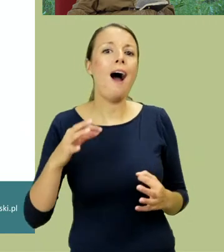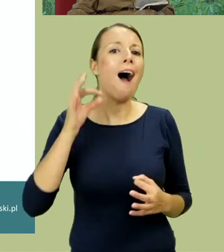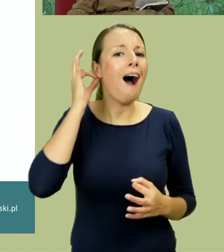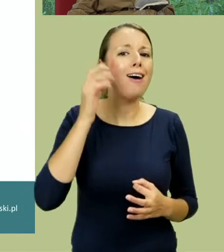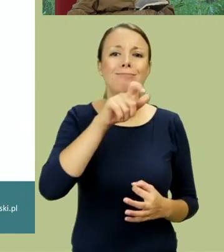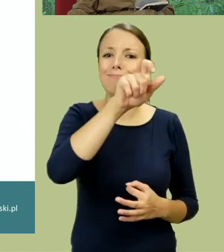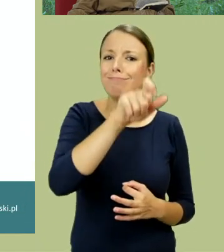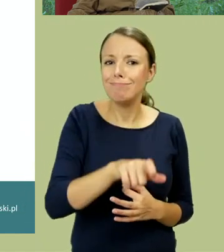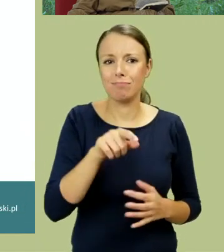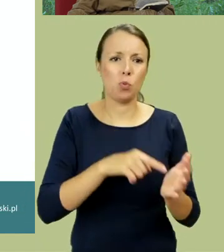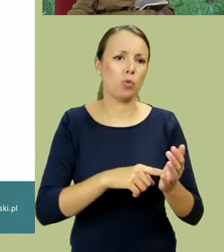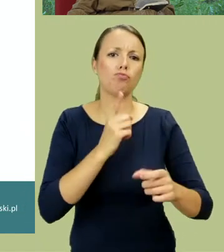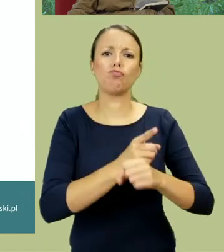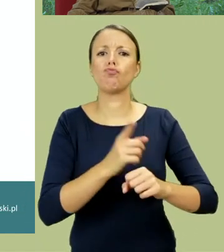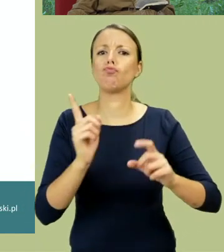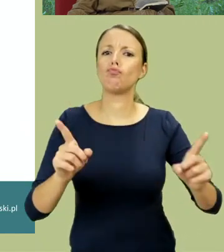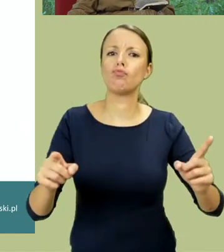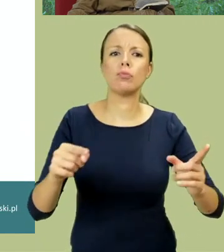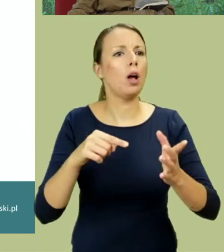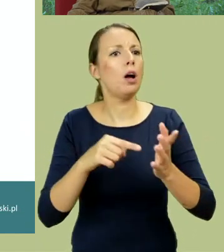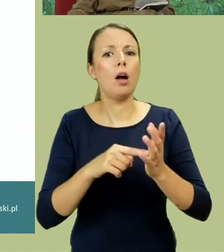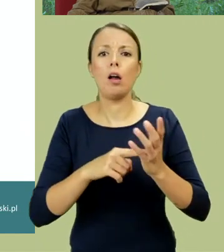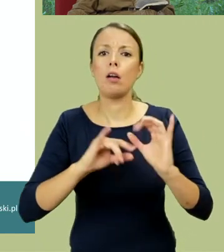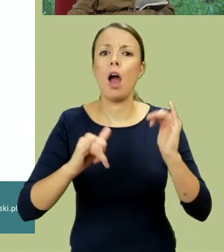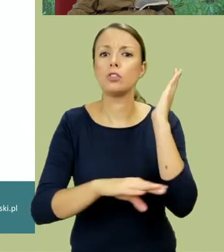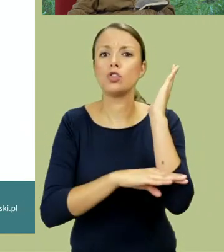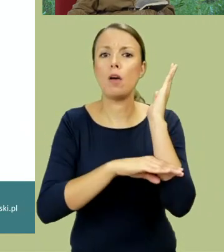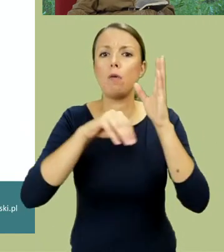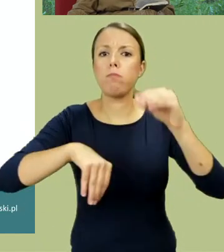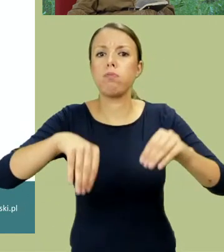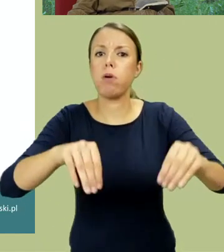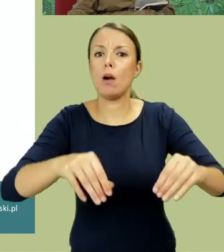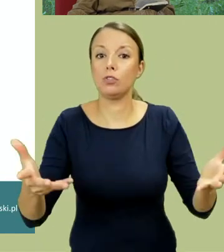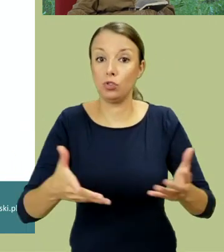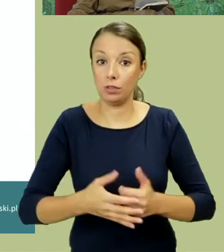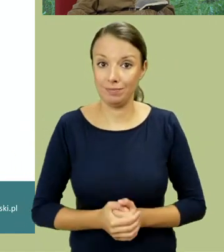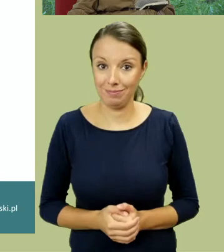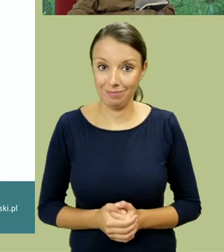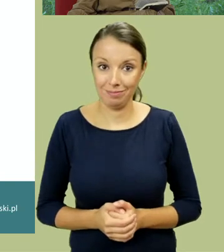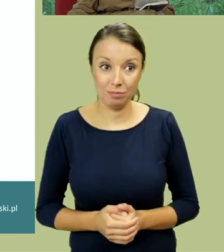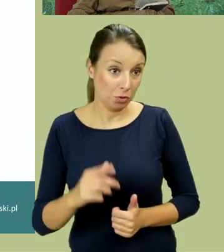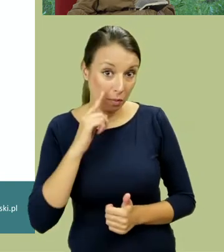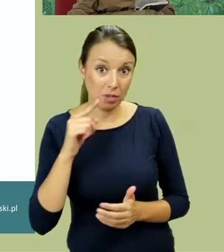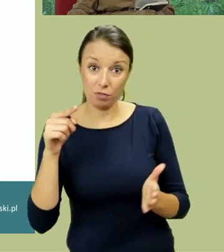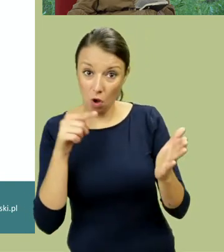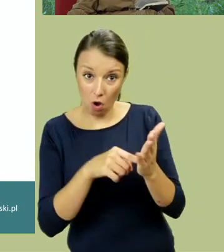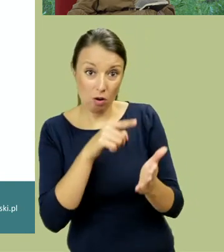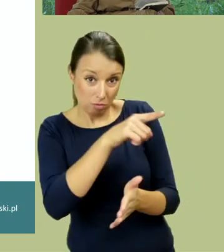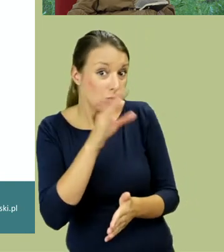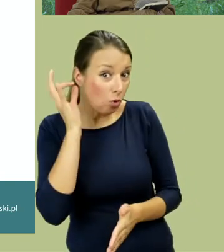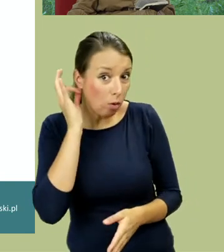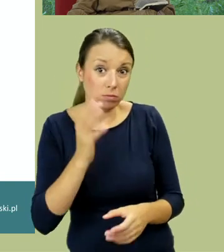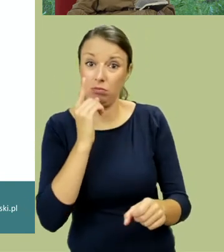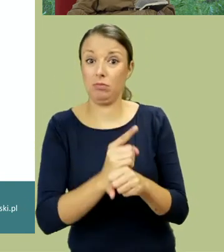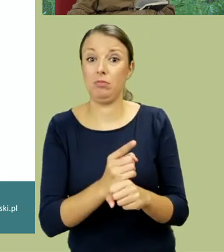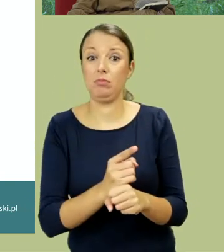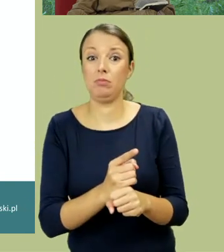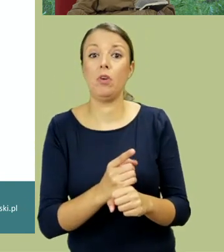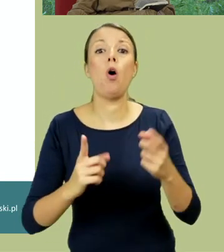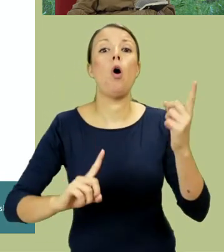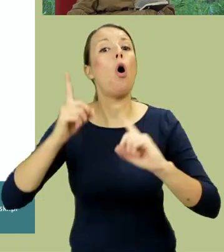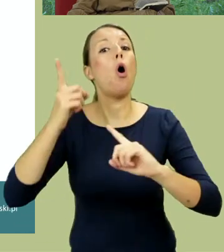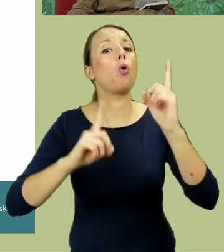wsadzić zapewne jakieś drzewko, bo tak naprawdę to ona decydowała o tym, jak ten ogród